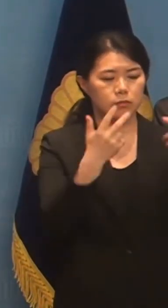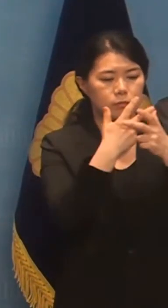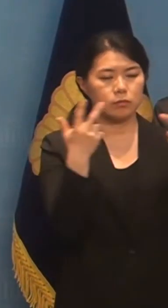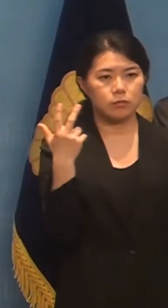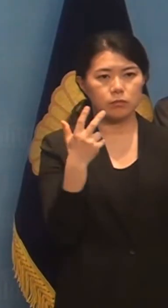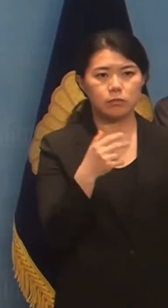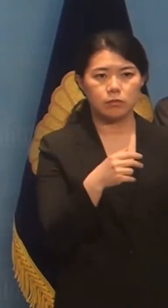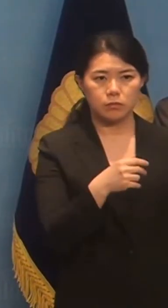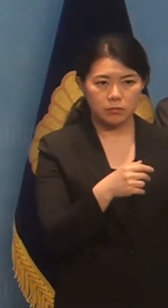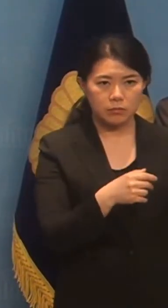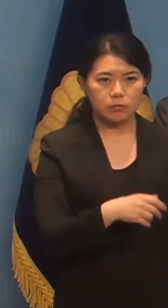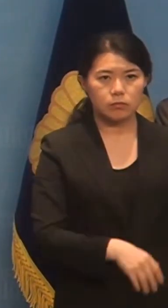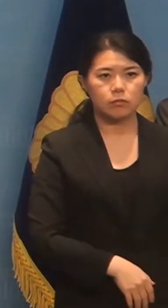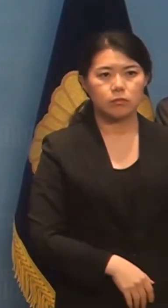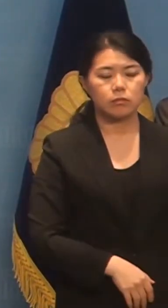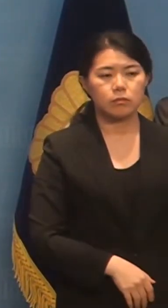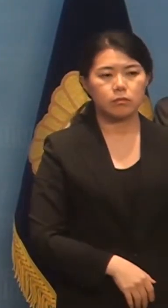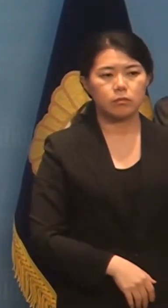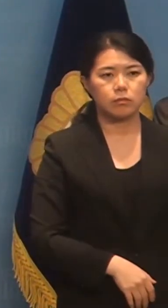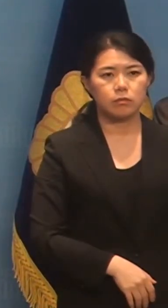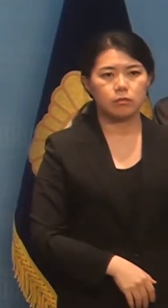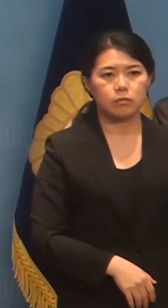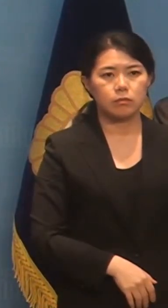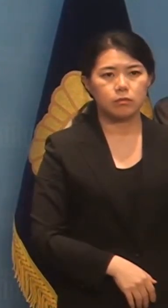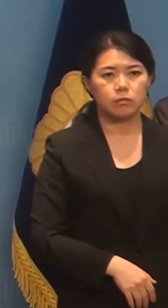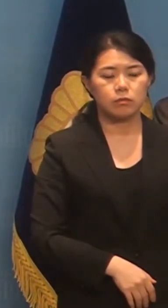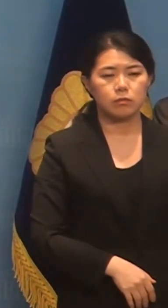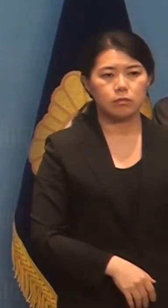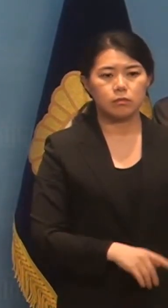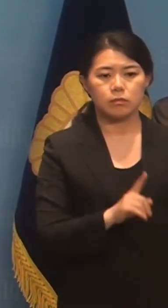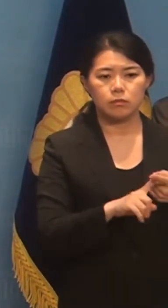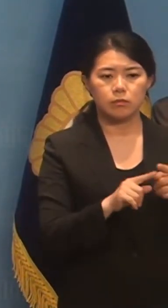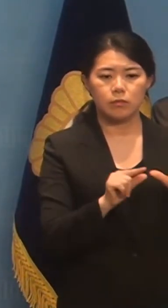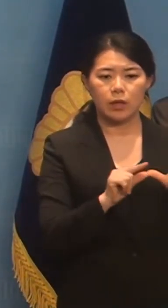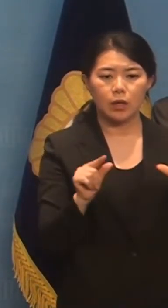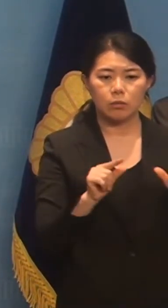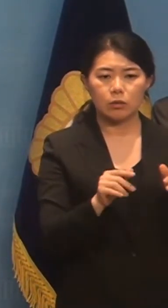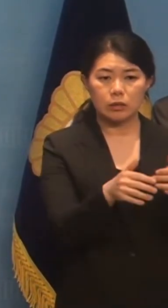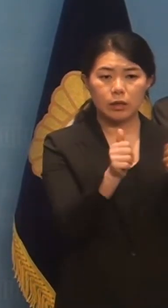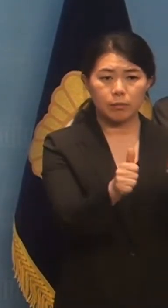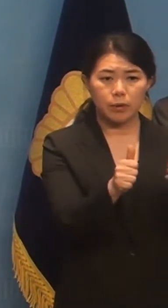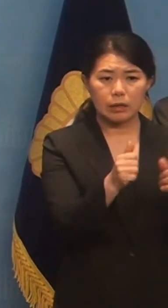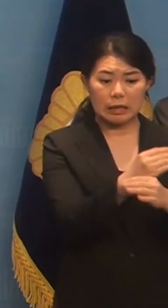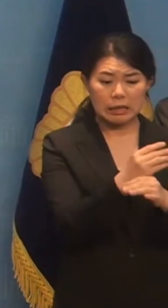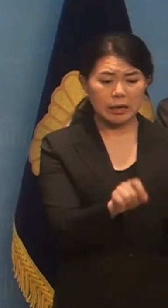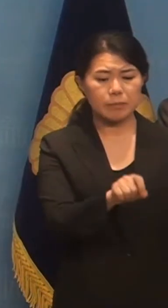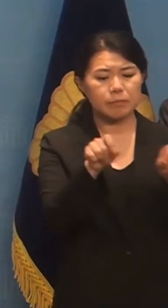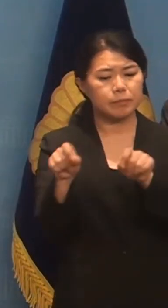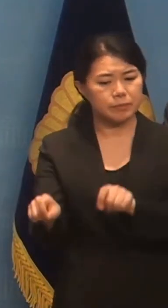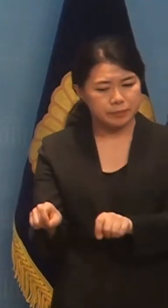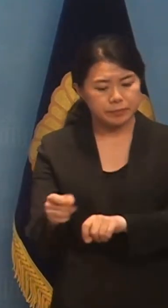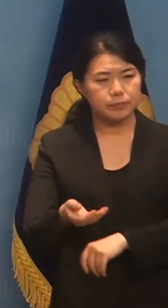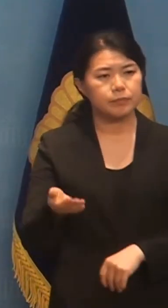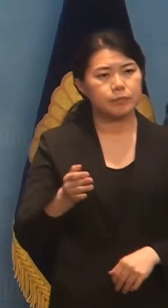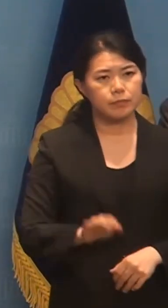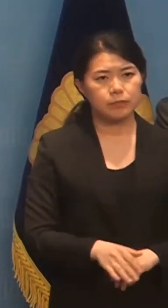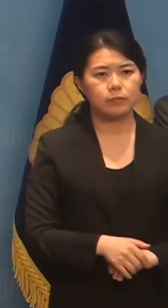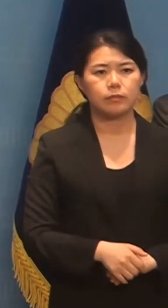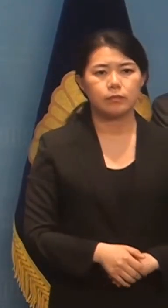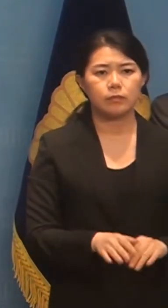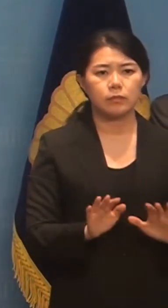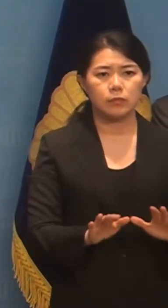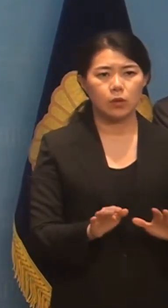이재명 후보에 대한 일부 재판 기일이 연기되긴 했지만 여전히